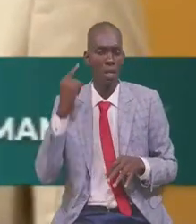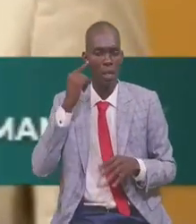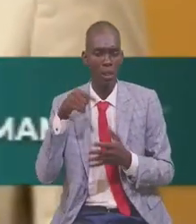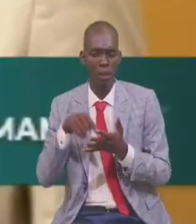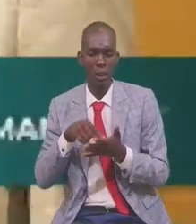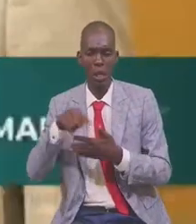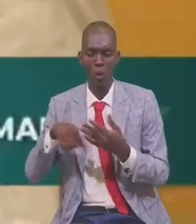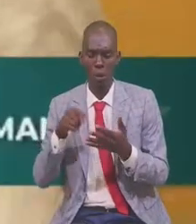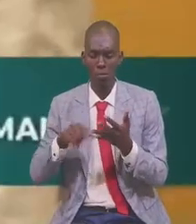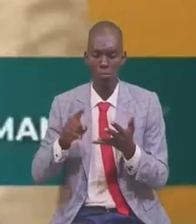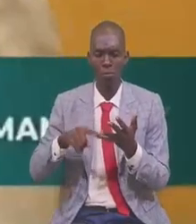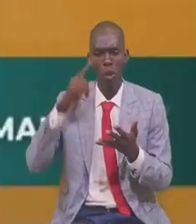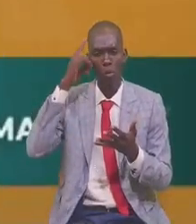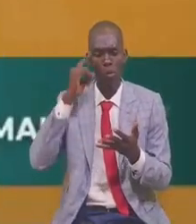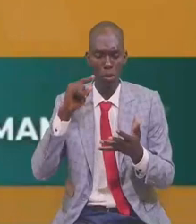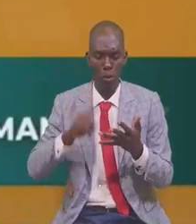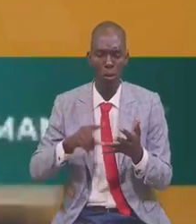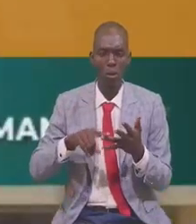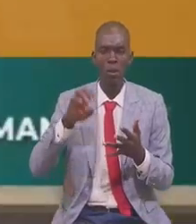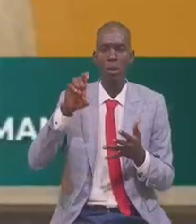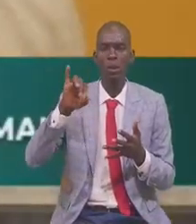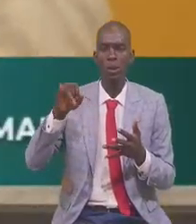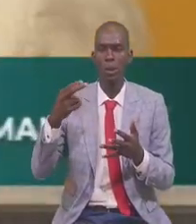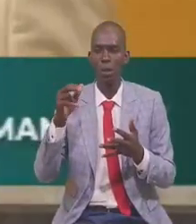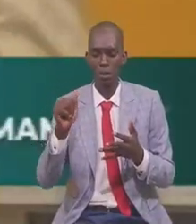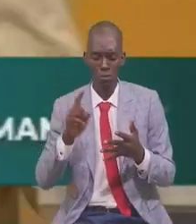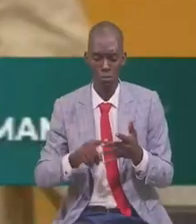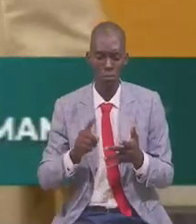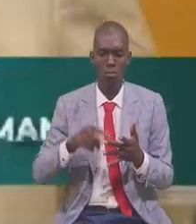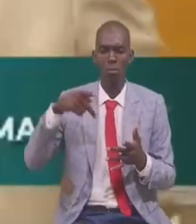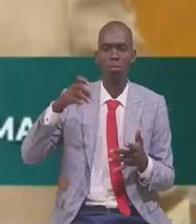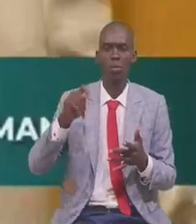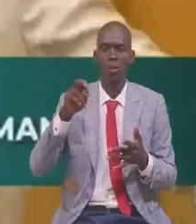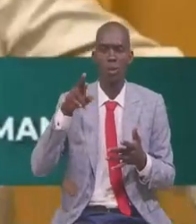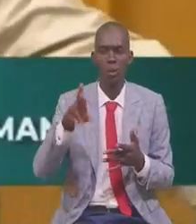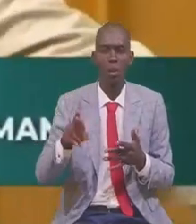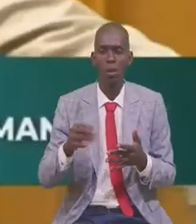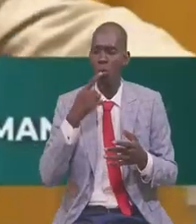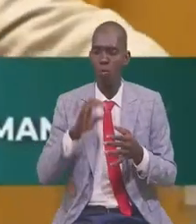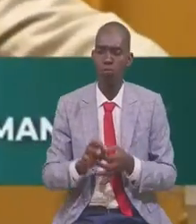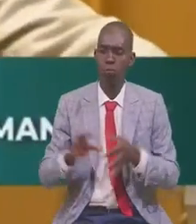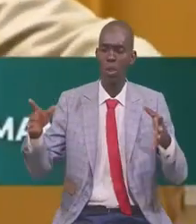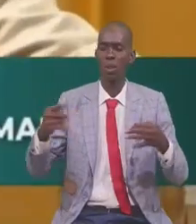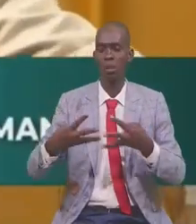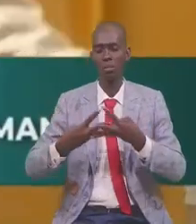j'entends tout ça sur Élysée, si j'entends tout ça sur Pierre, qui a quitté les filets de Jacques et Jean,